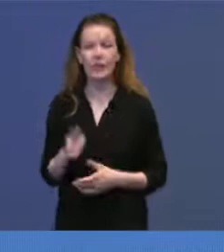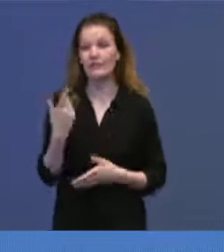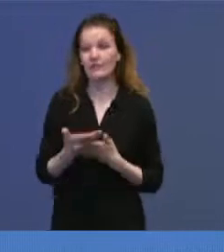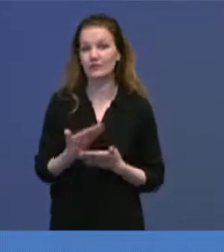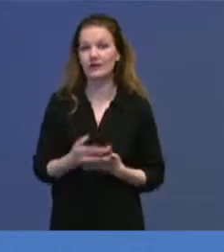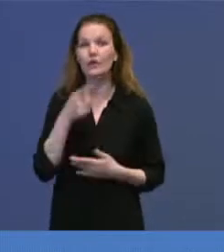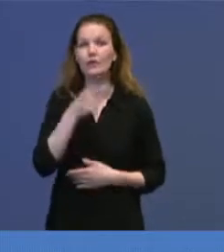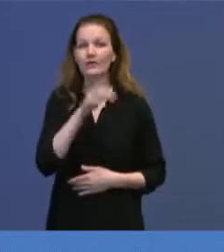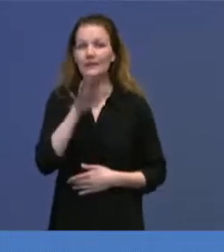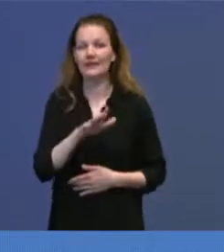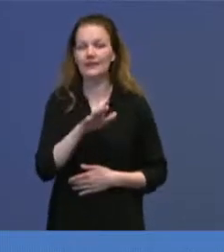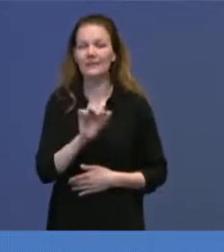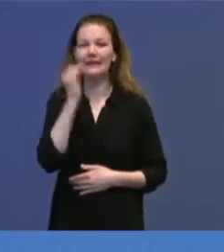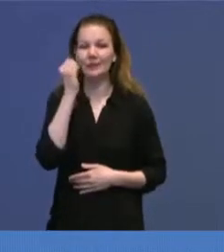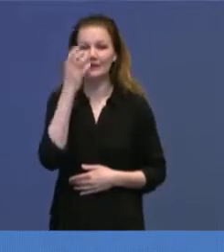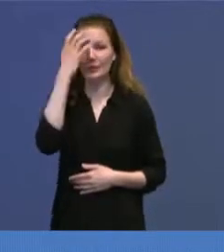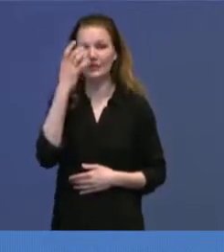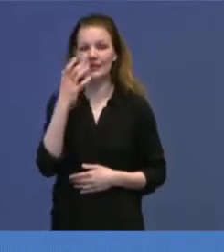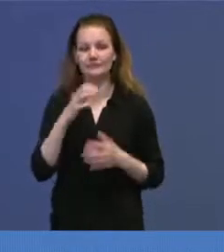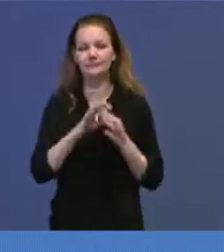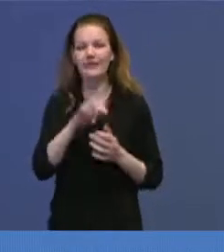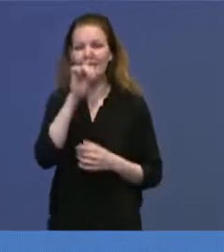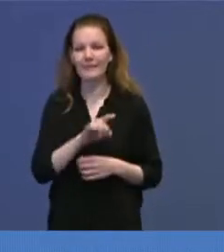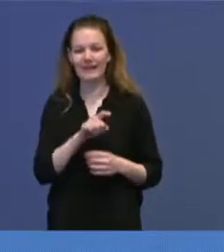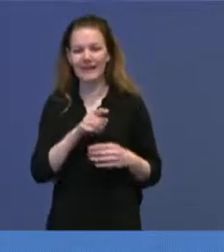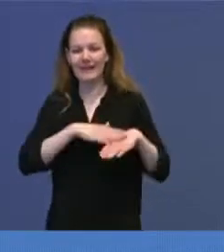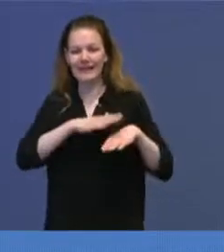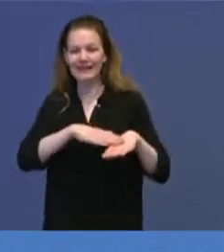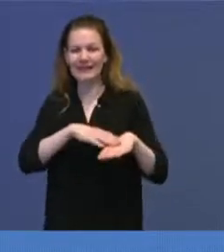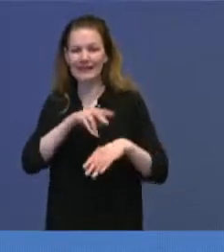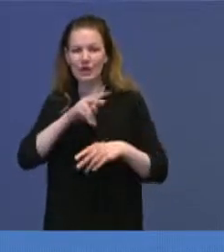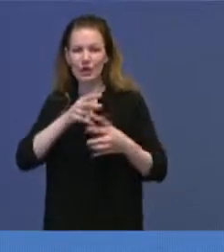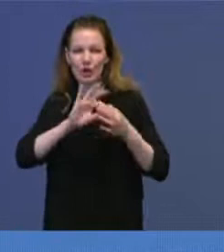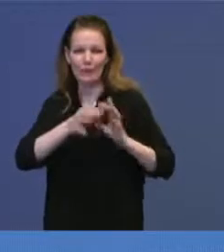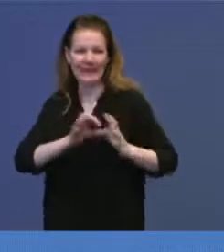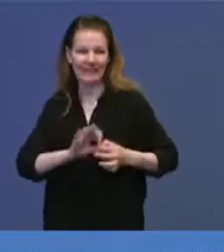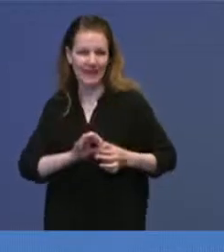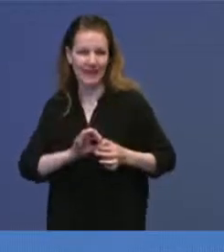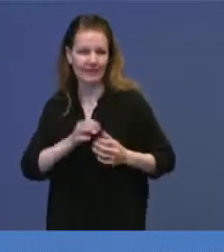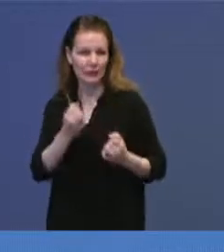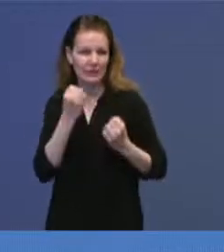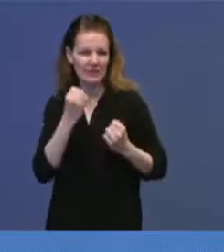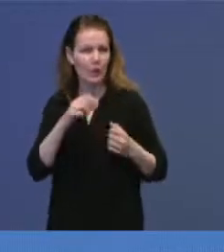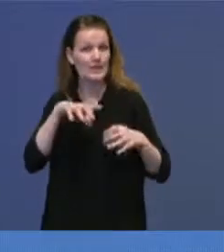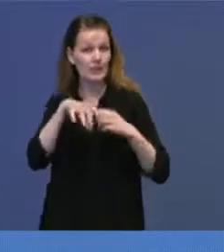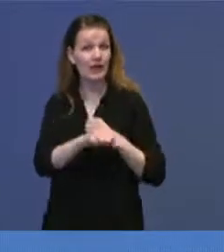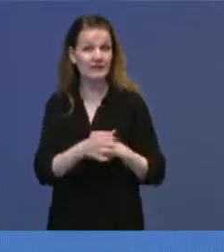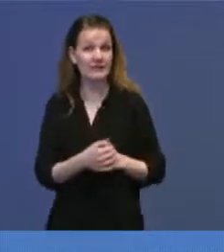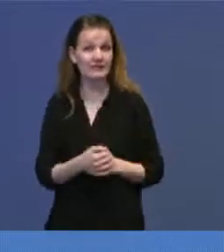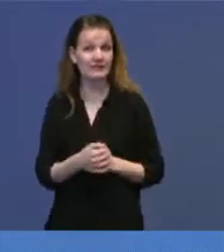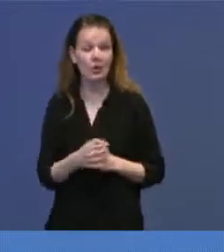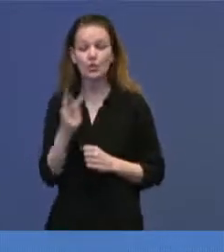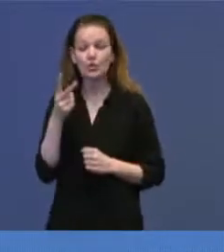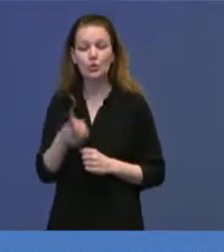100 millioner til innsats mot fremmed etterretning, mot hybride trusler og sabotasje. Vi foreslår